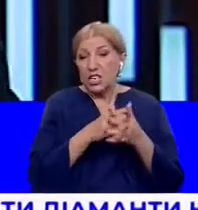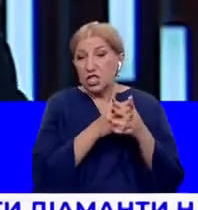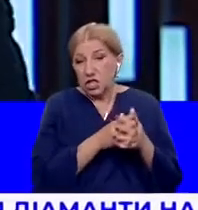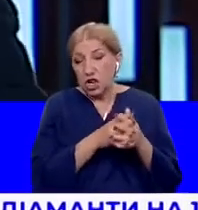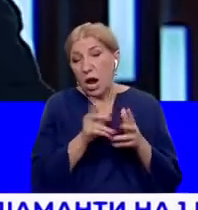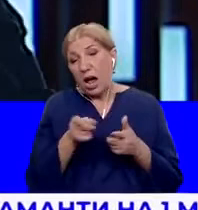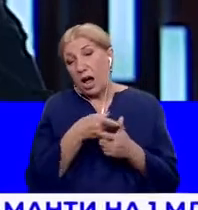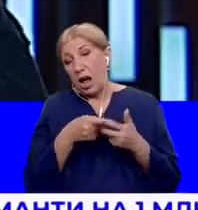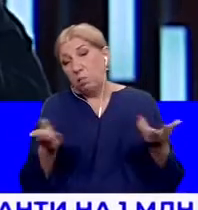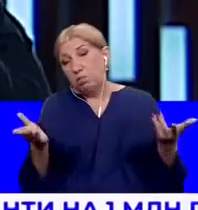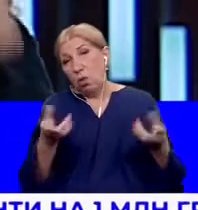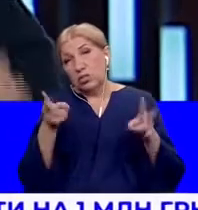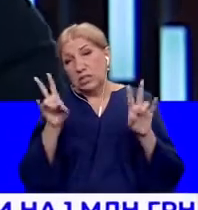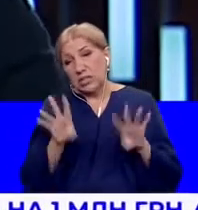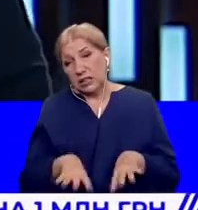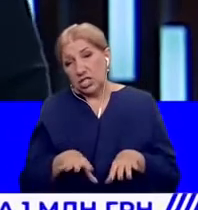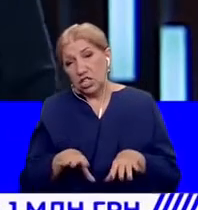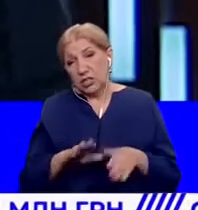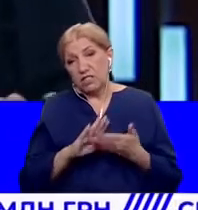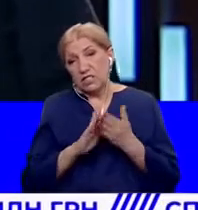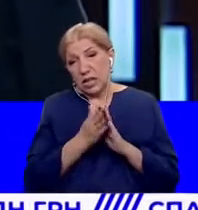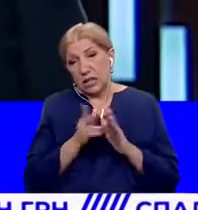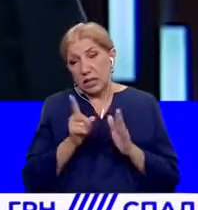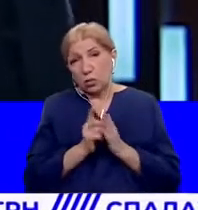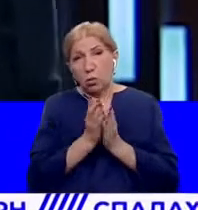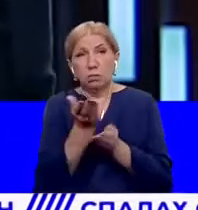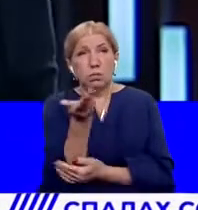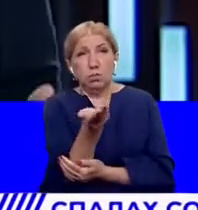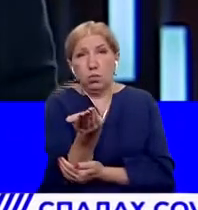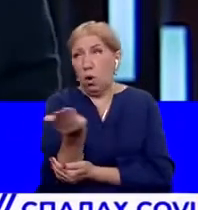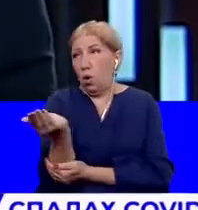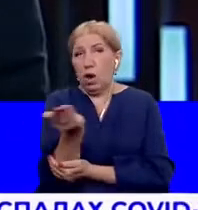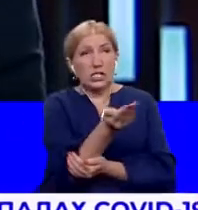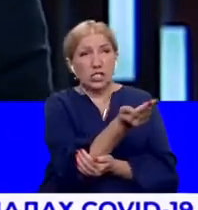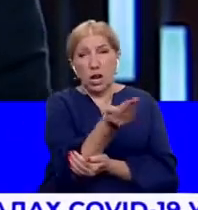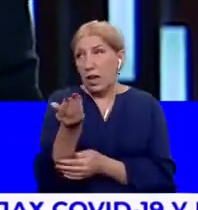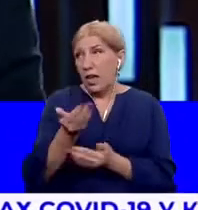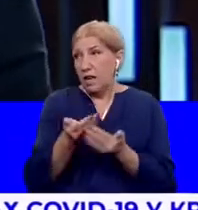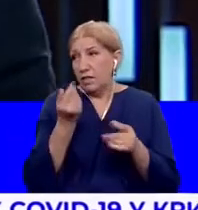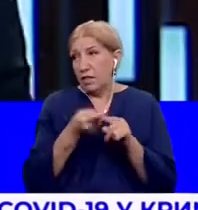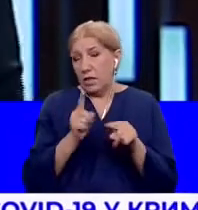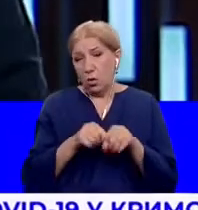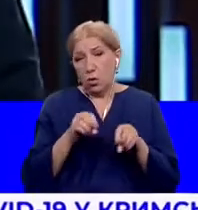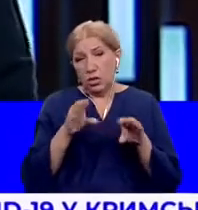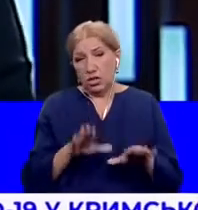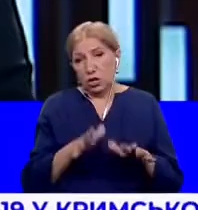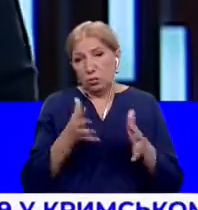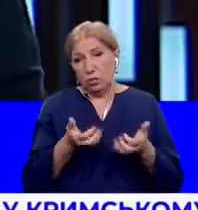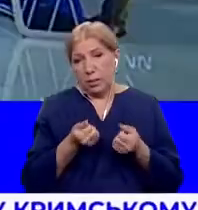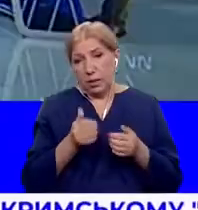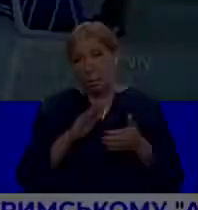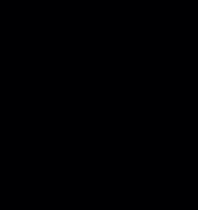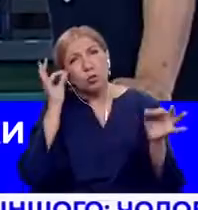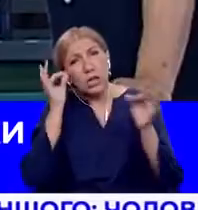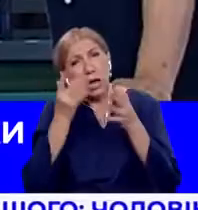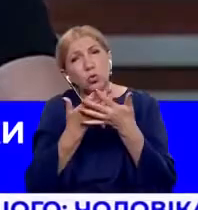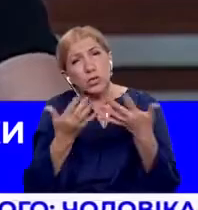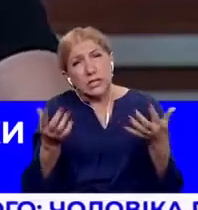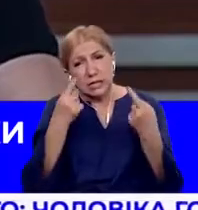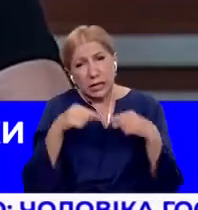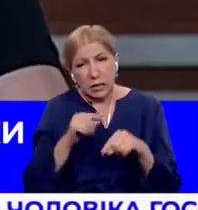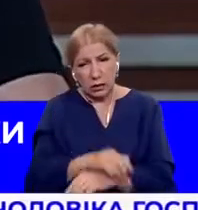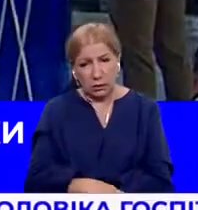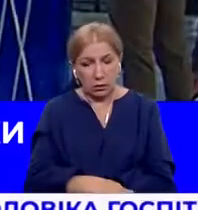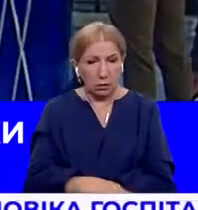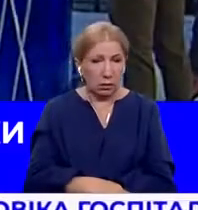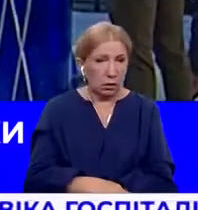Штатами, або залишатися в стані отакого прохача, від якого, ну, рішення будуть прийматися без нього, на жаль.